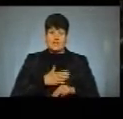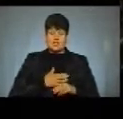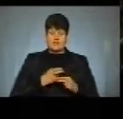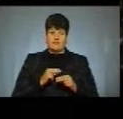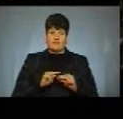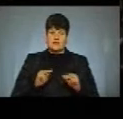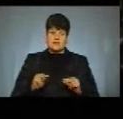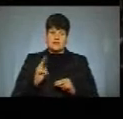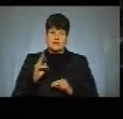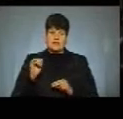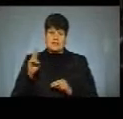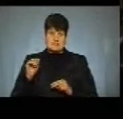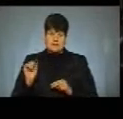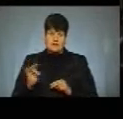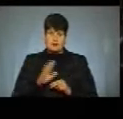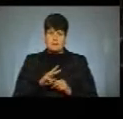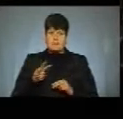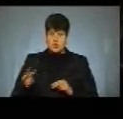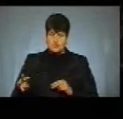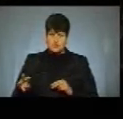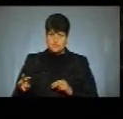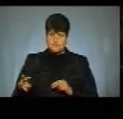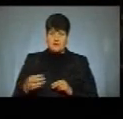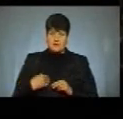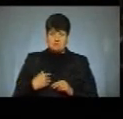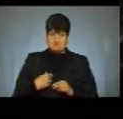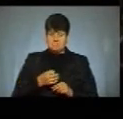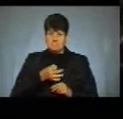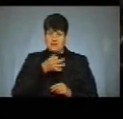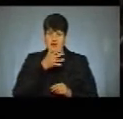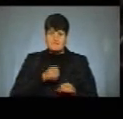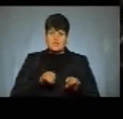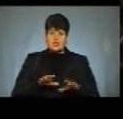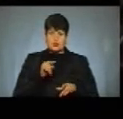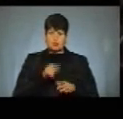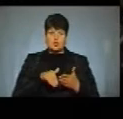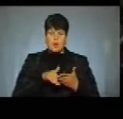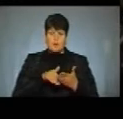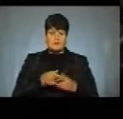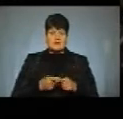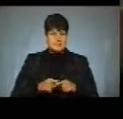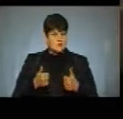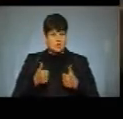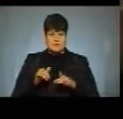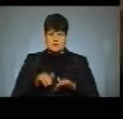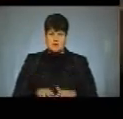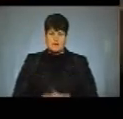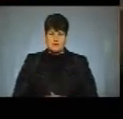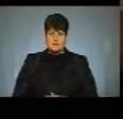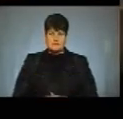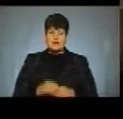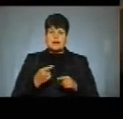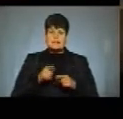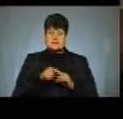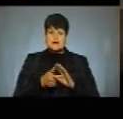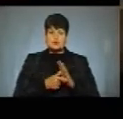Володимир Миронович, і ми захопилися і вирішили йому допомагати, адже це дуже добра справа. Це